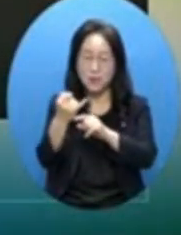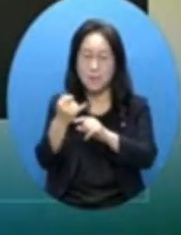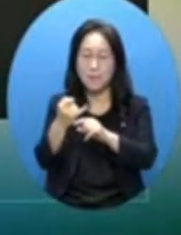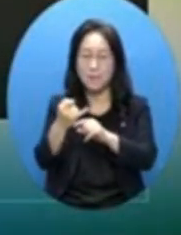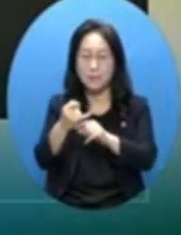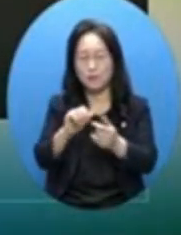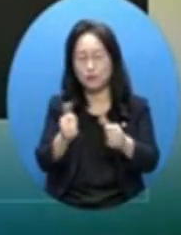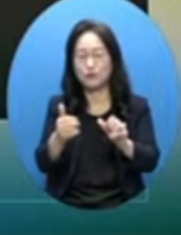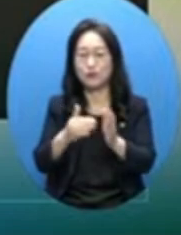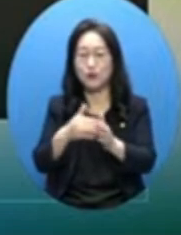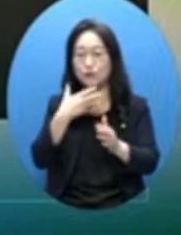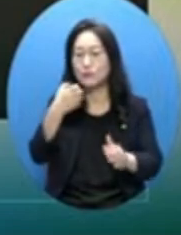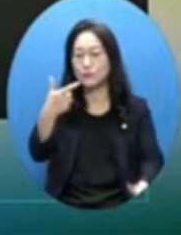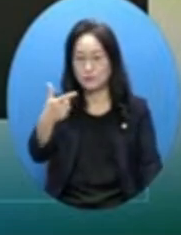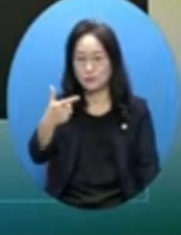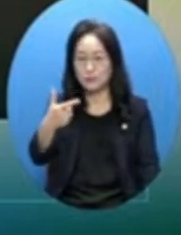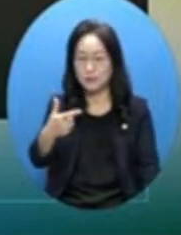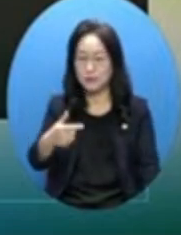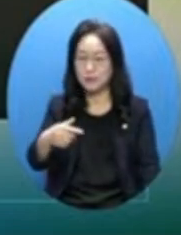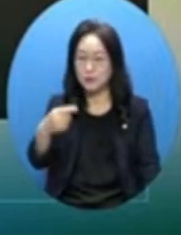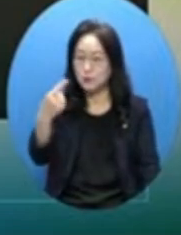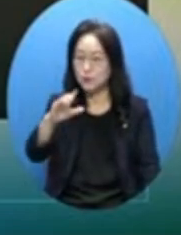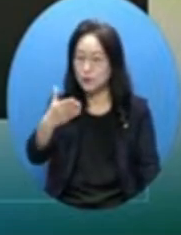1952년 2월 6일 날